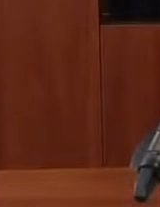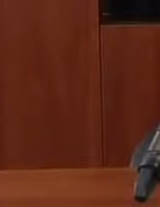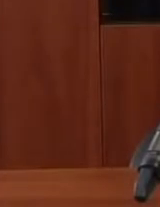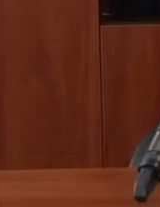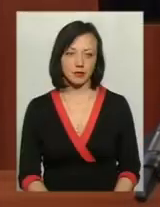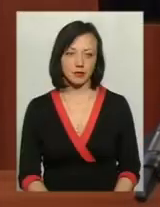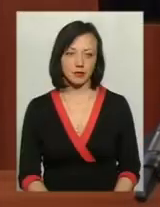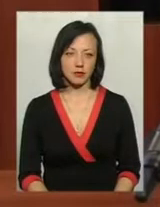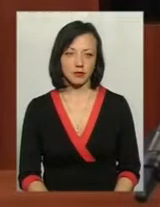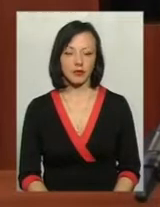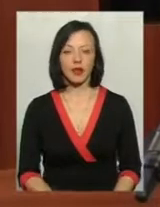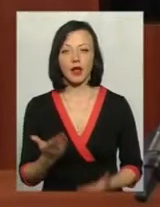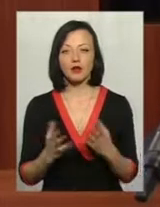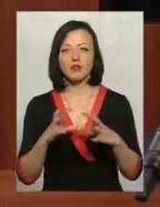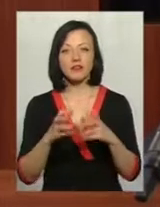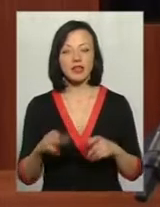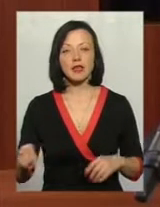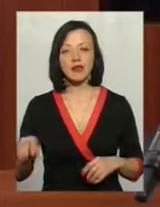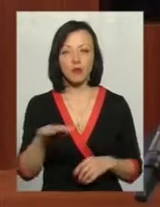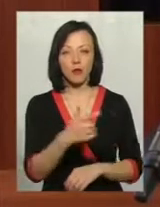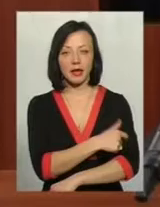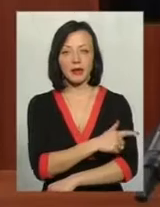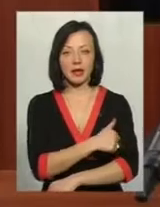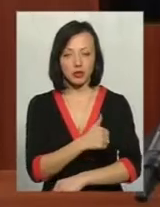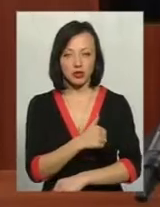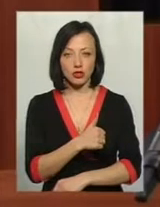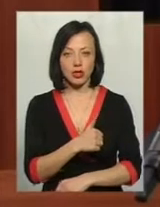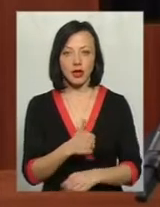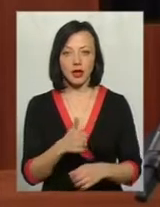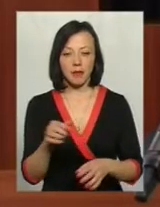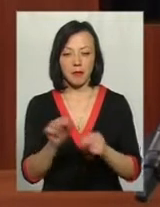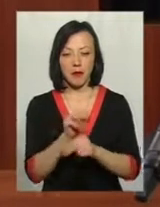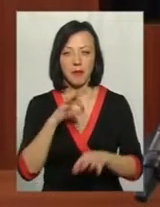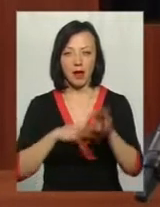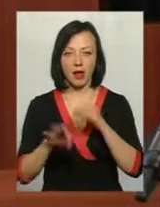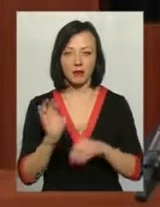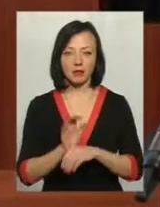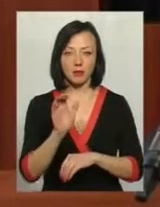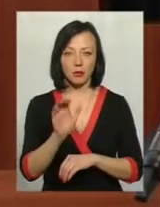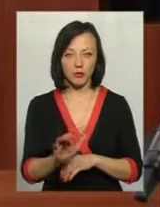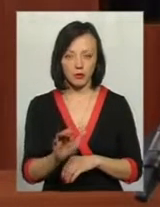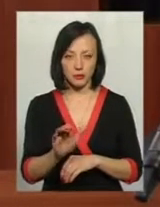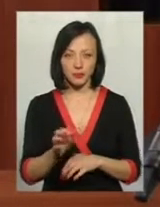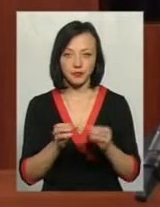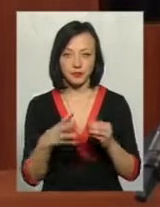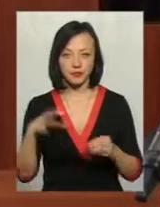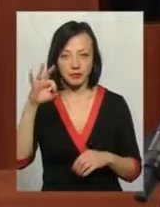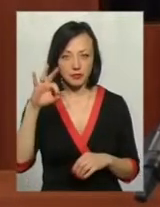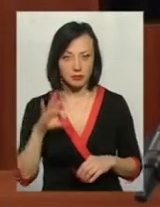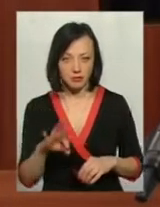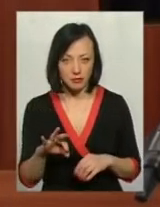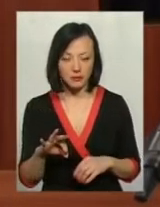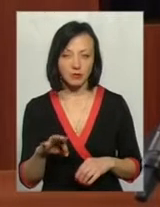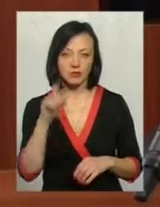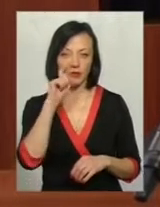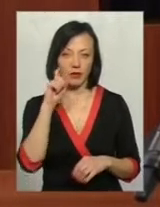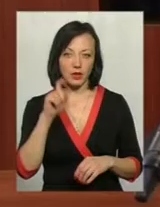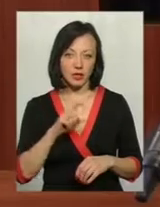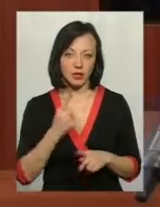Якщо у світі, в Європі на медичні препарати спрямовується 15%, то в